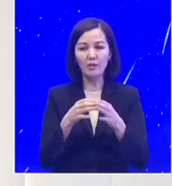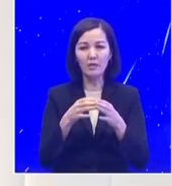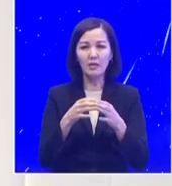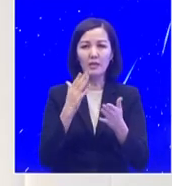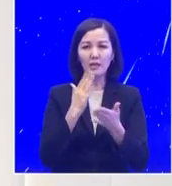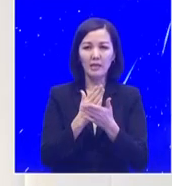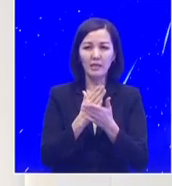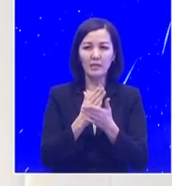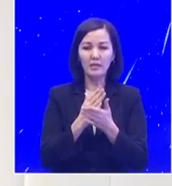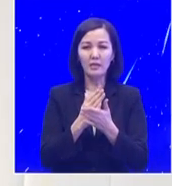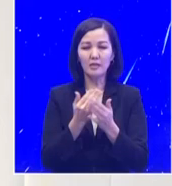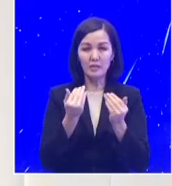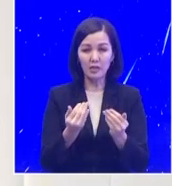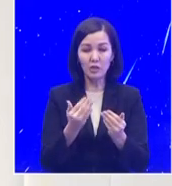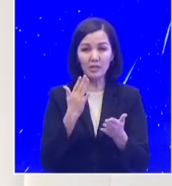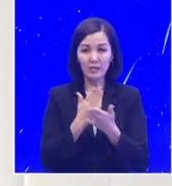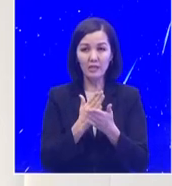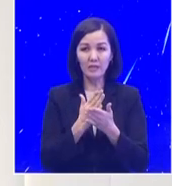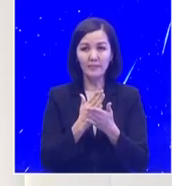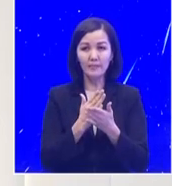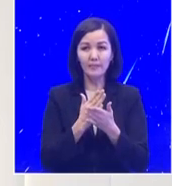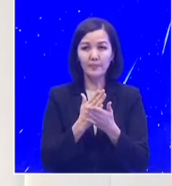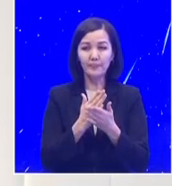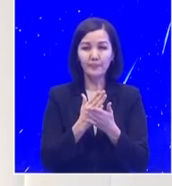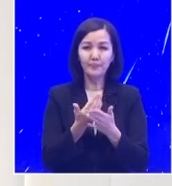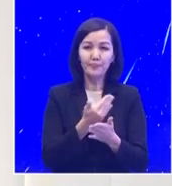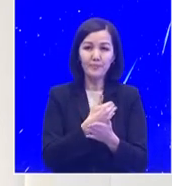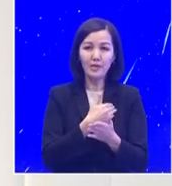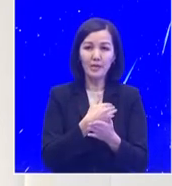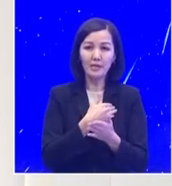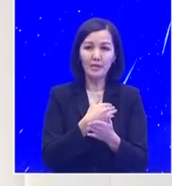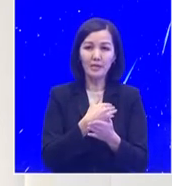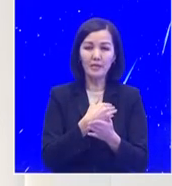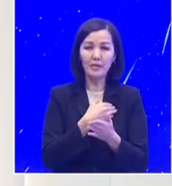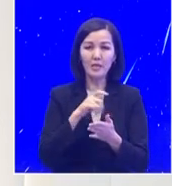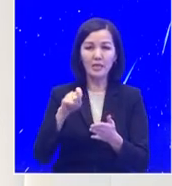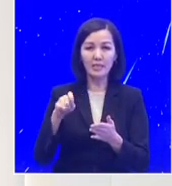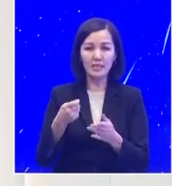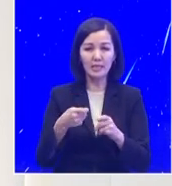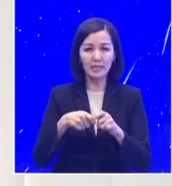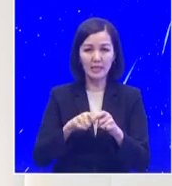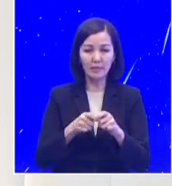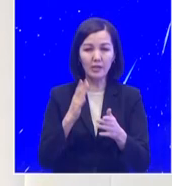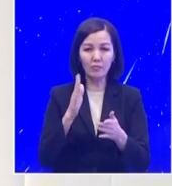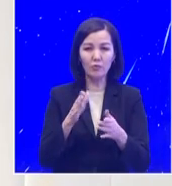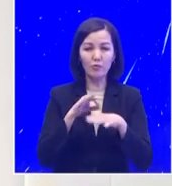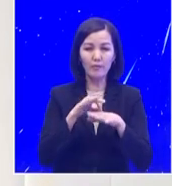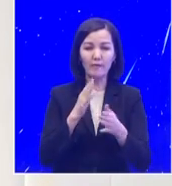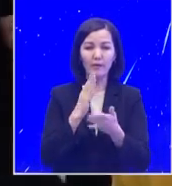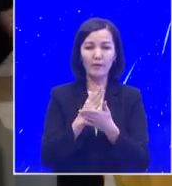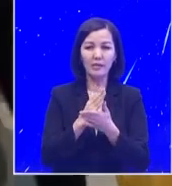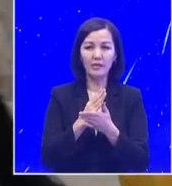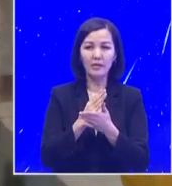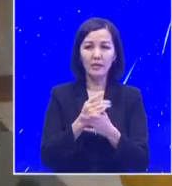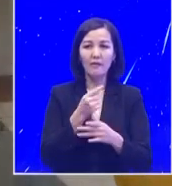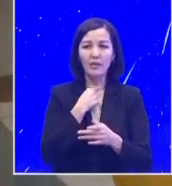колодцы, которые существующие. На существующих колодцах хотят ставить именно замки. Вот такую работу в этом году будем проводить.